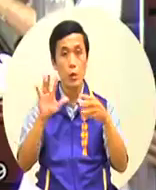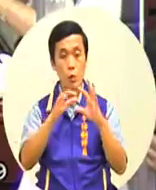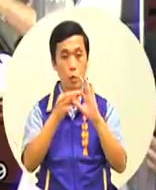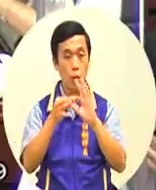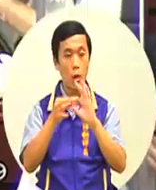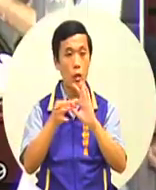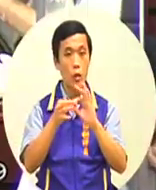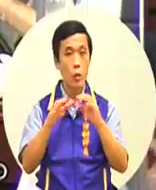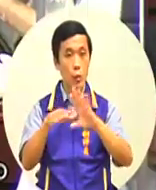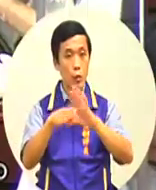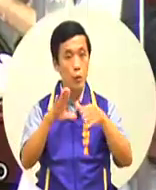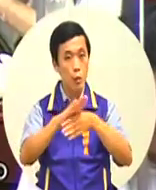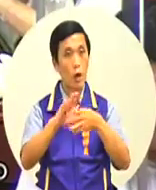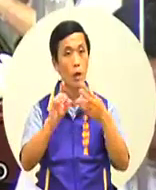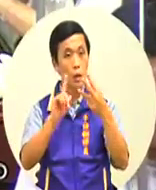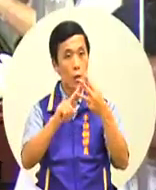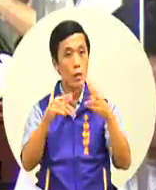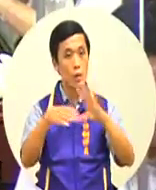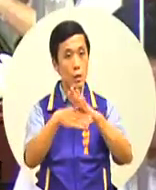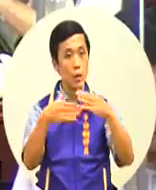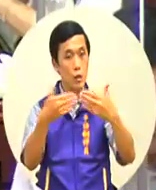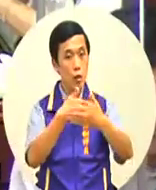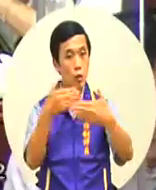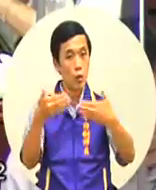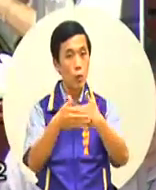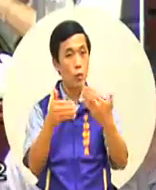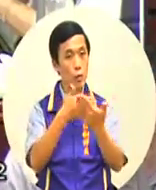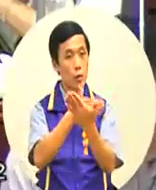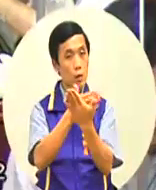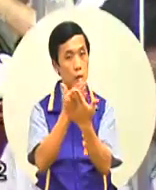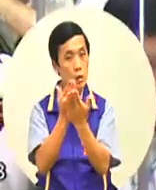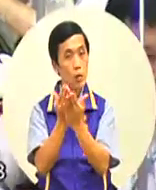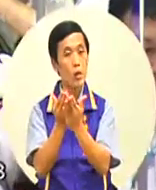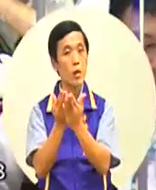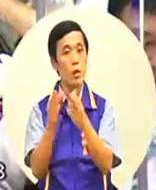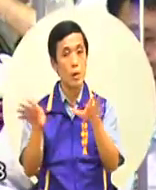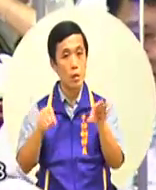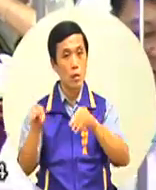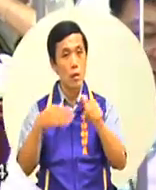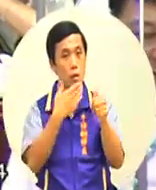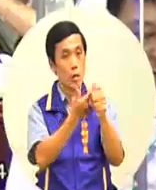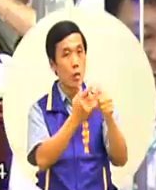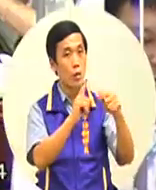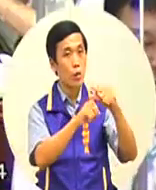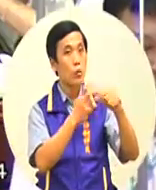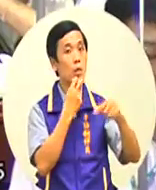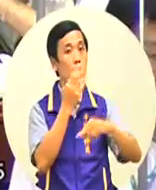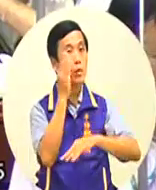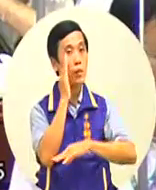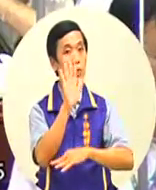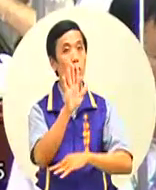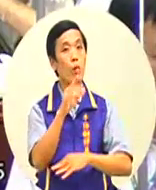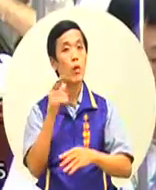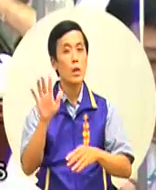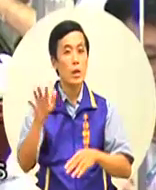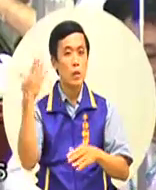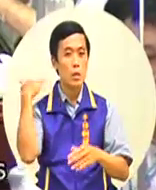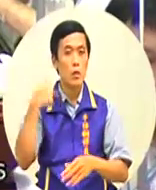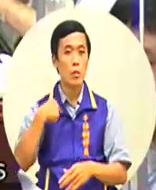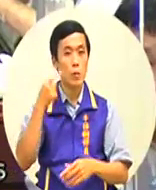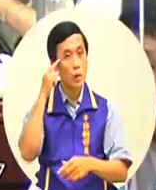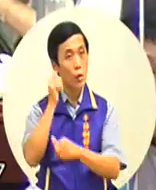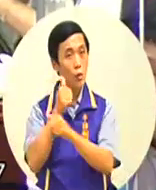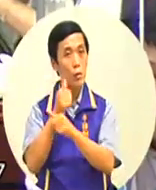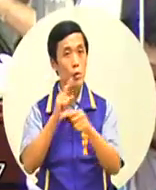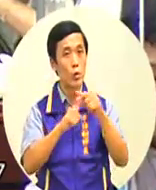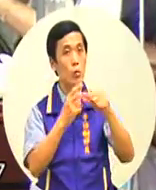等、交通等等资料都有提供给中央。啊，当天呢，因为我们考量到说，以为中央它的评